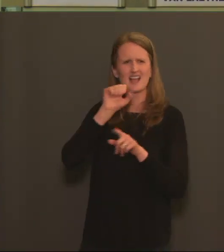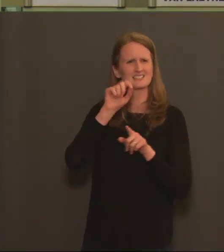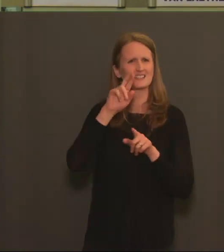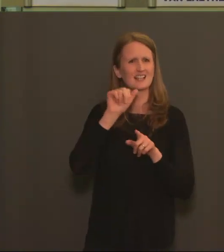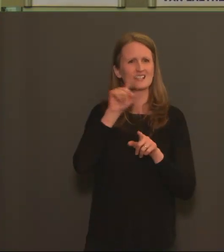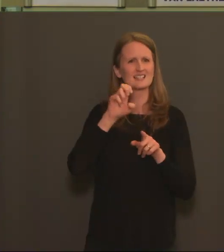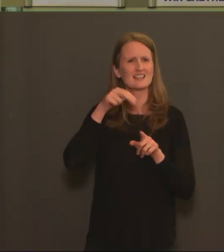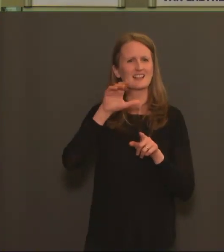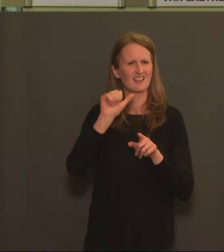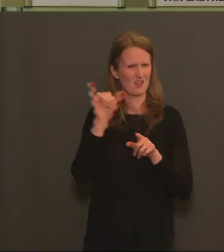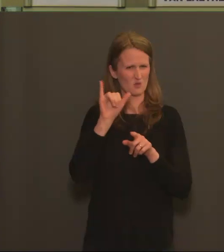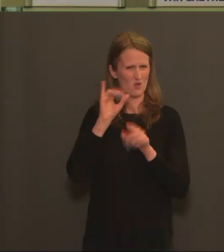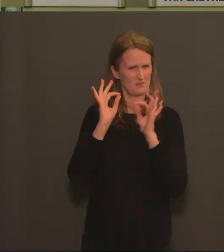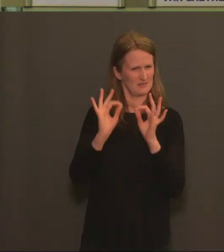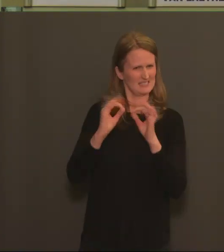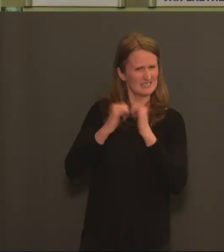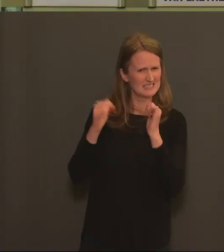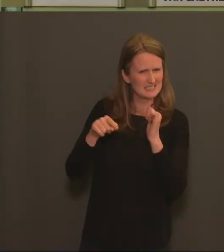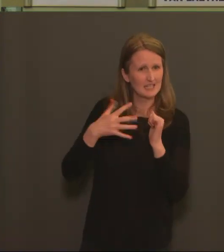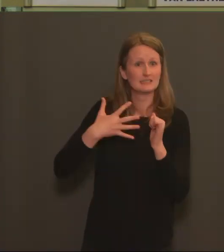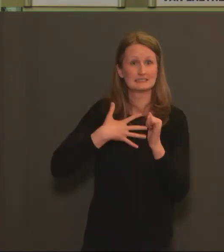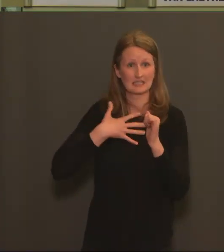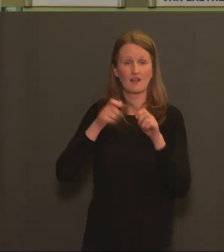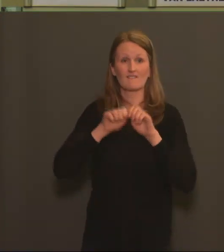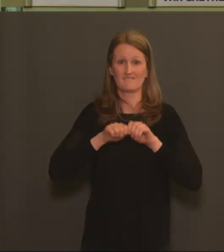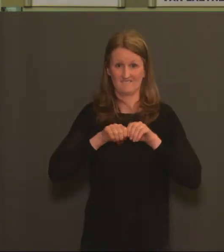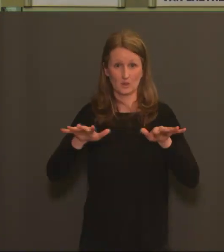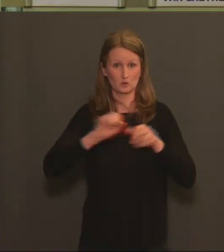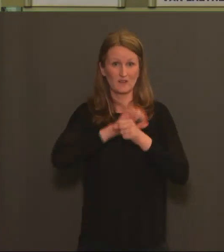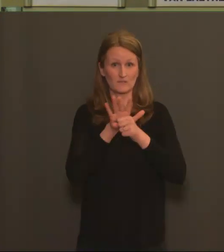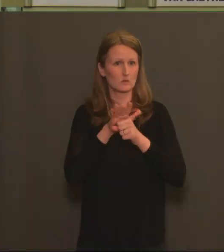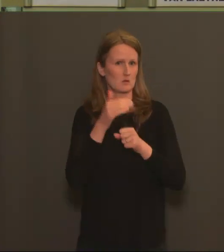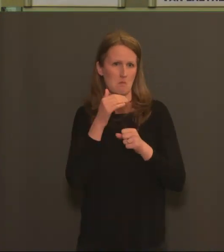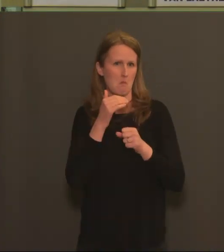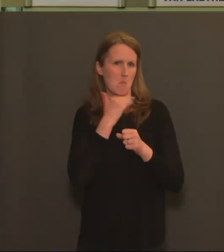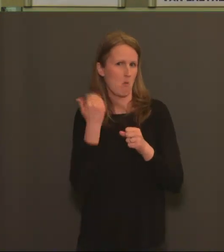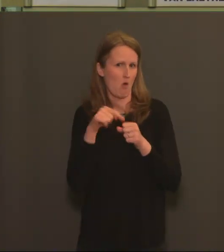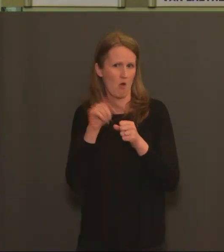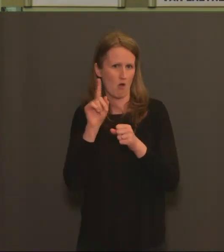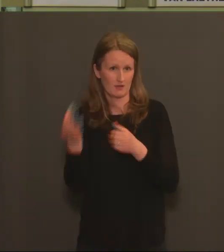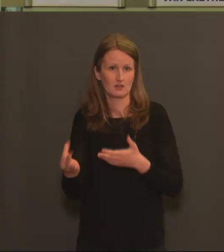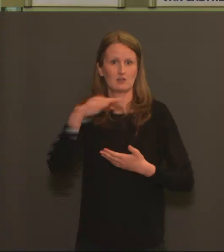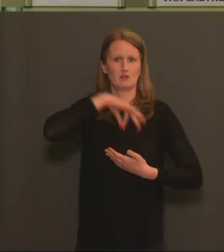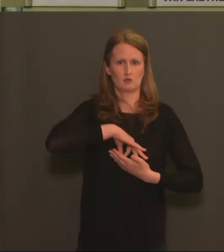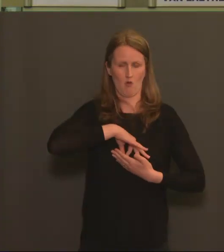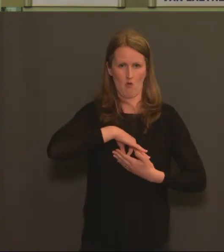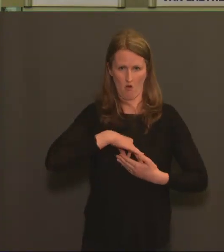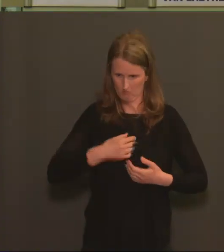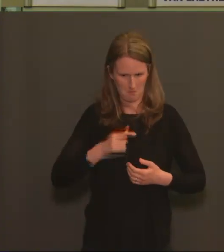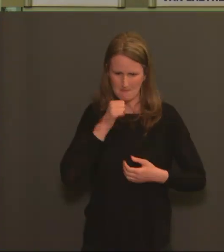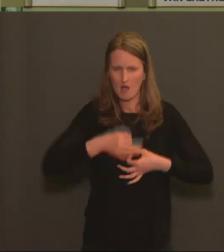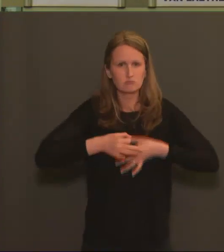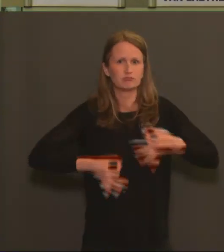de Pfizer, basé sur les ARN messagers, sur le plan des hospitalisations. Et les hospitalisations, c'est bien un indicateur